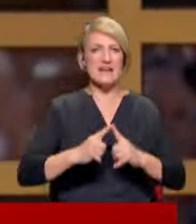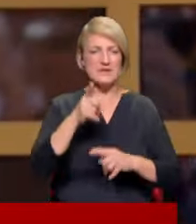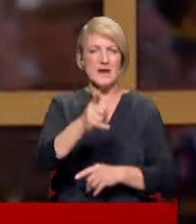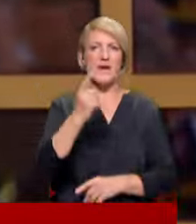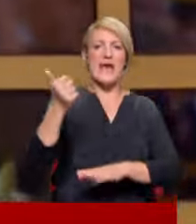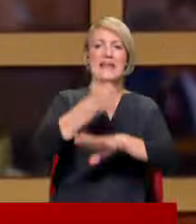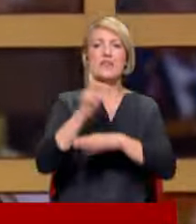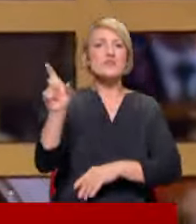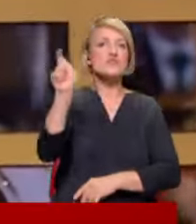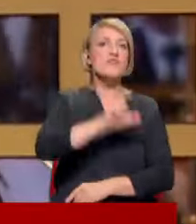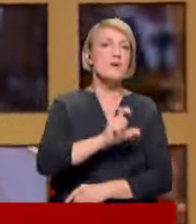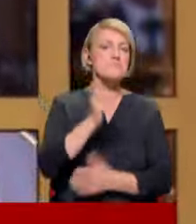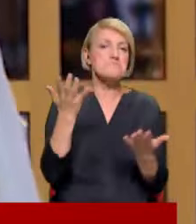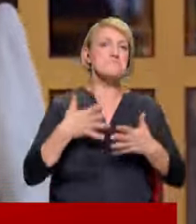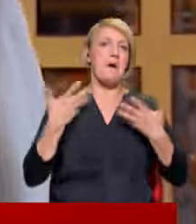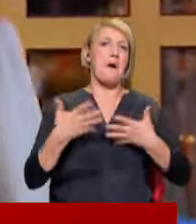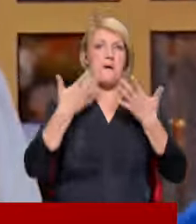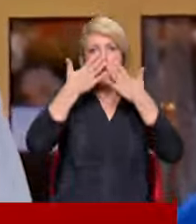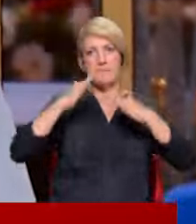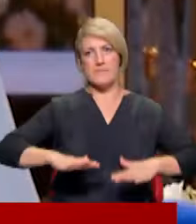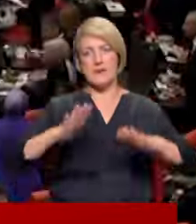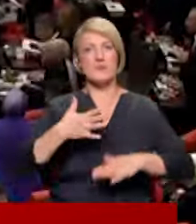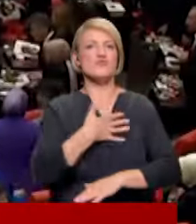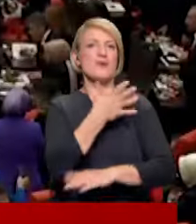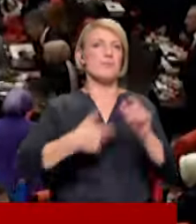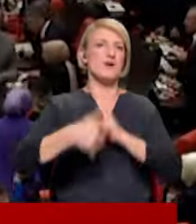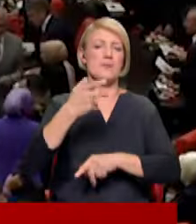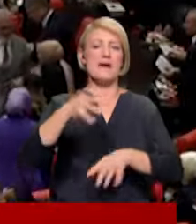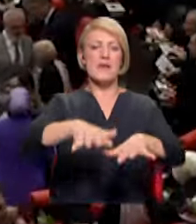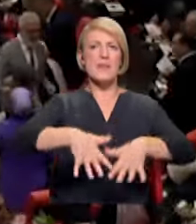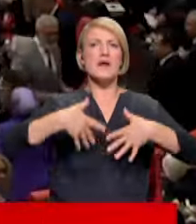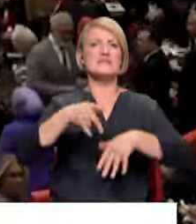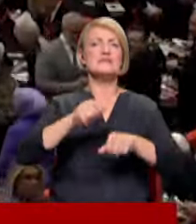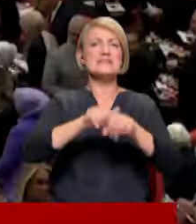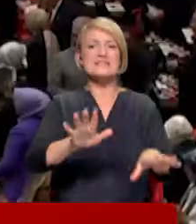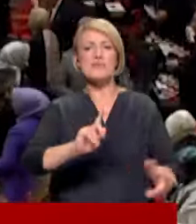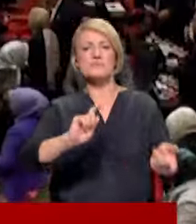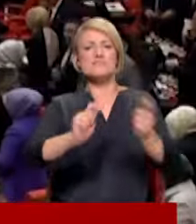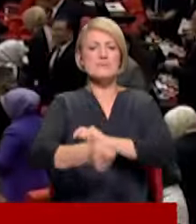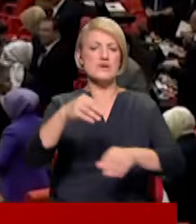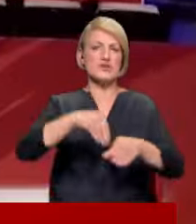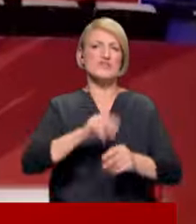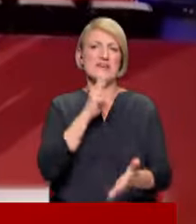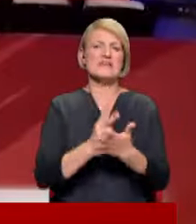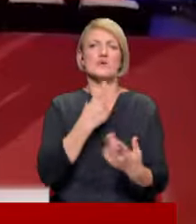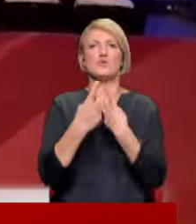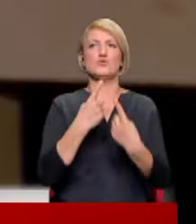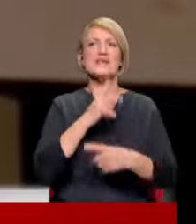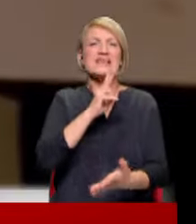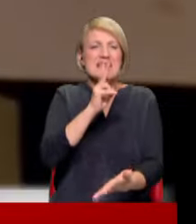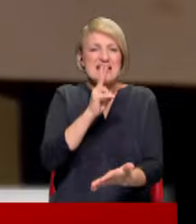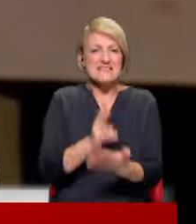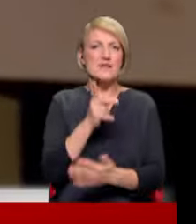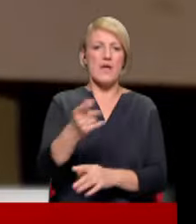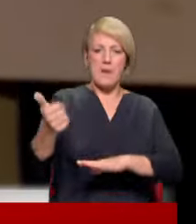iktidardan ne yanıt gelecek merakla beklenirken CHP lideri parlamenter sisteme dönmek için net konuştu kesin net